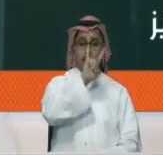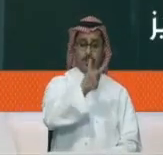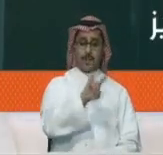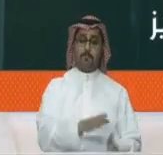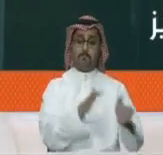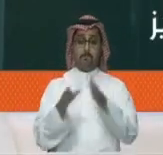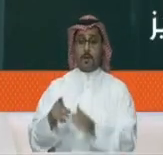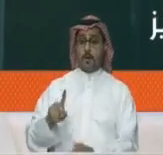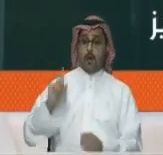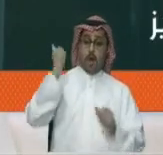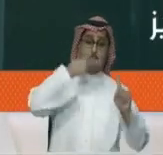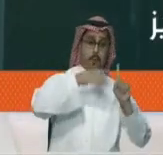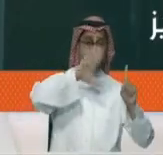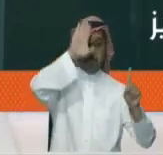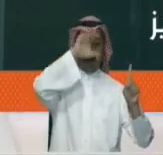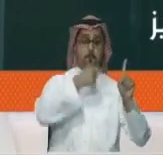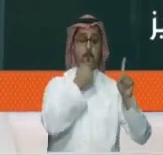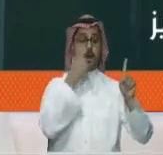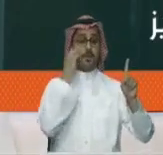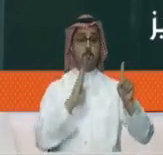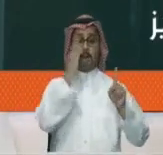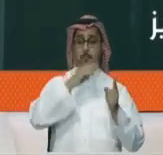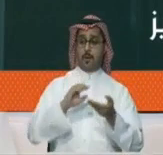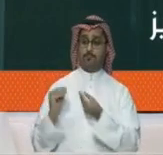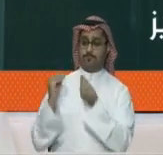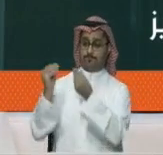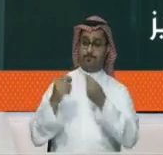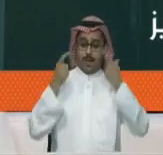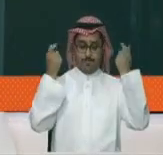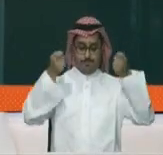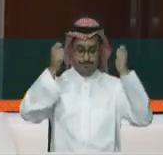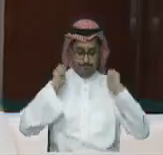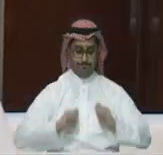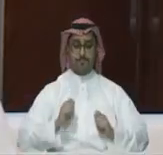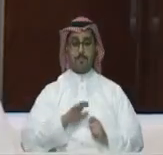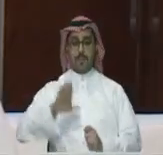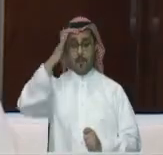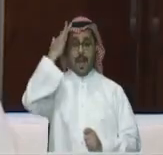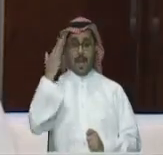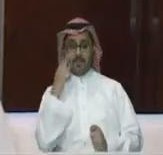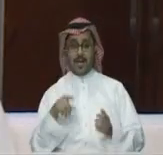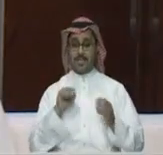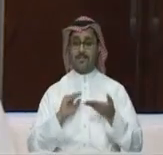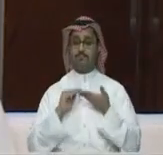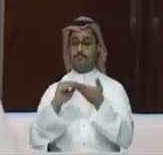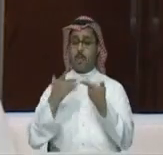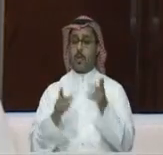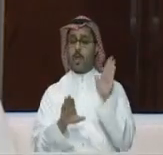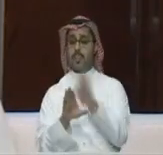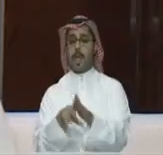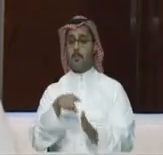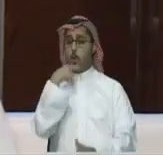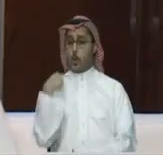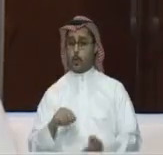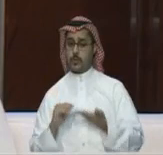تنفيذا لأمر الملك، ولي العهد يقلد الرئيس التنفيذي لصندوق الاستثمار الروسي وشاح الملك عبد العزيز.